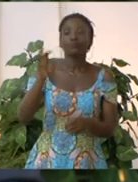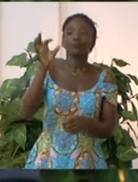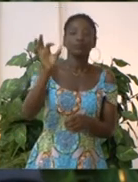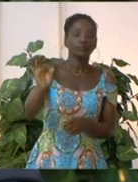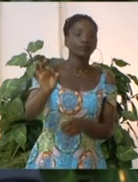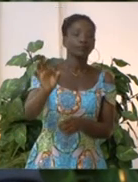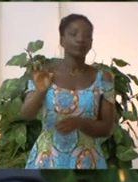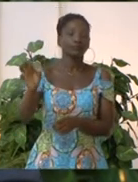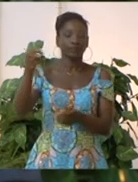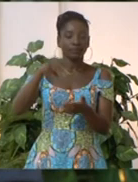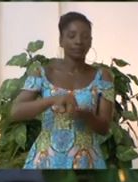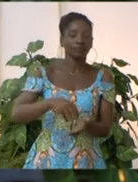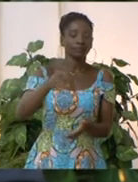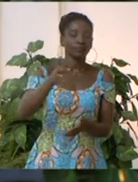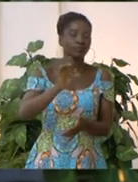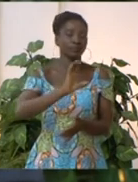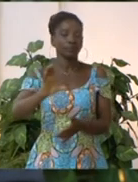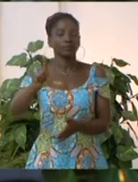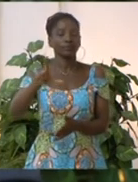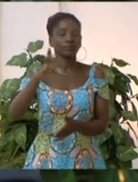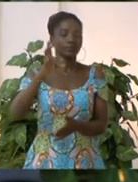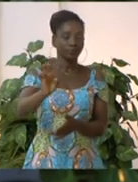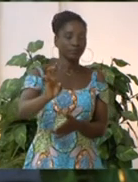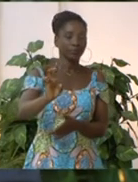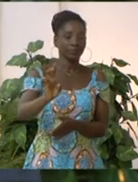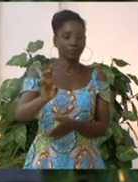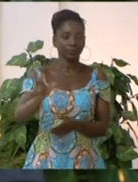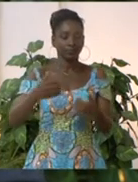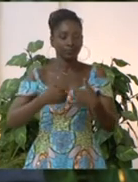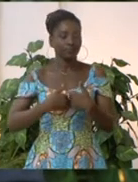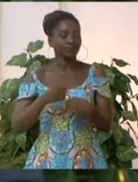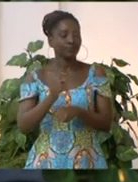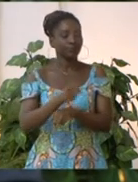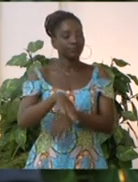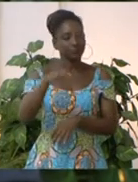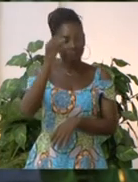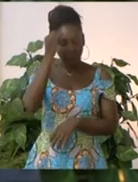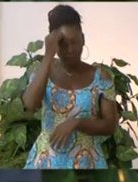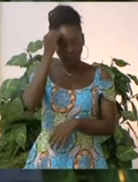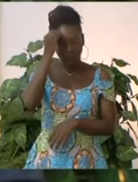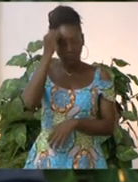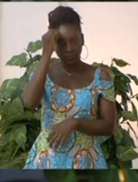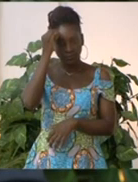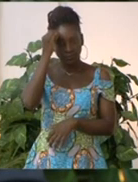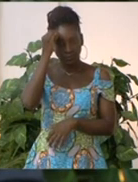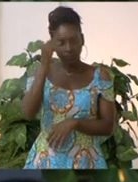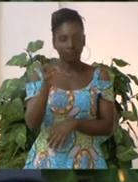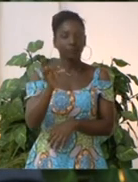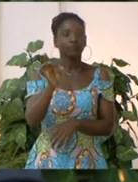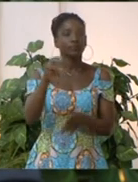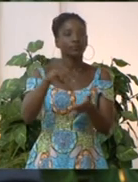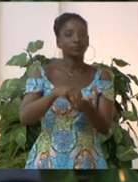9817 est obtenu alassane ouattara 8